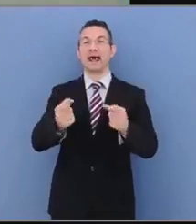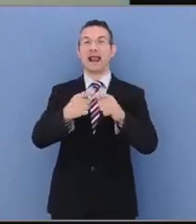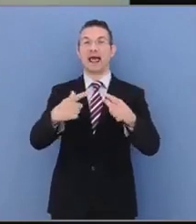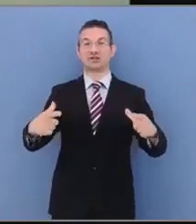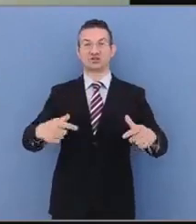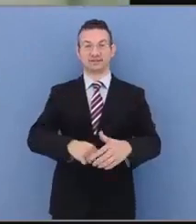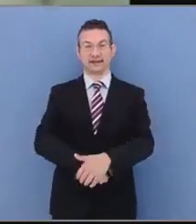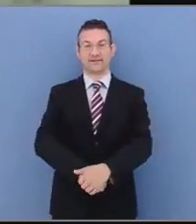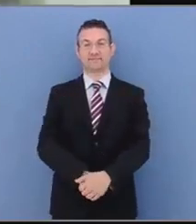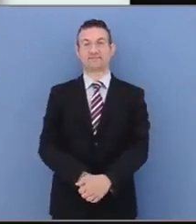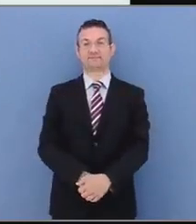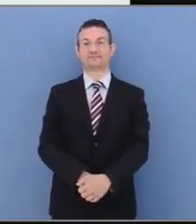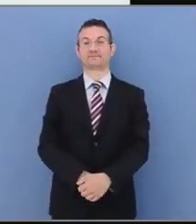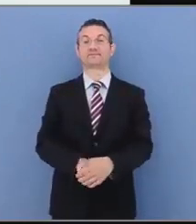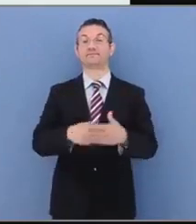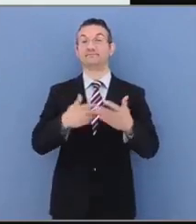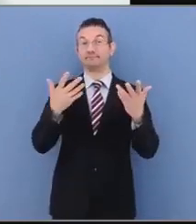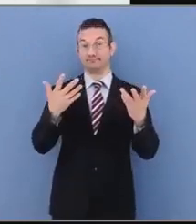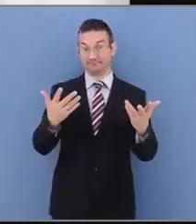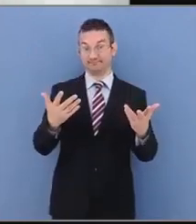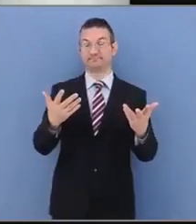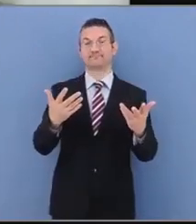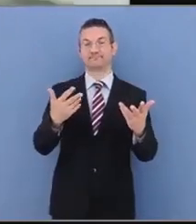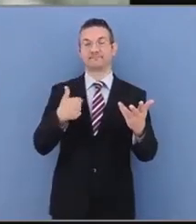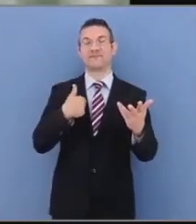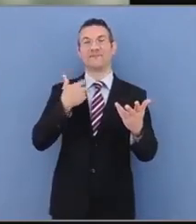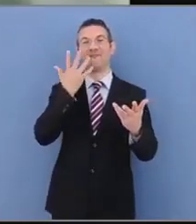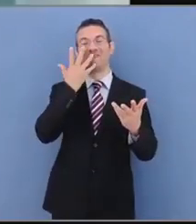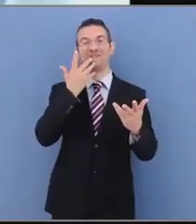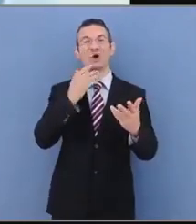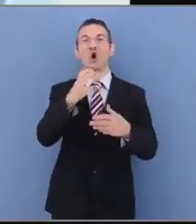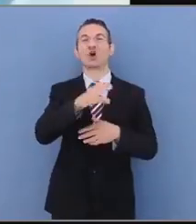È rinata la voglia di vivere al Cordiale,